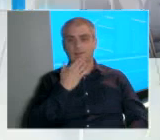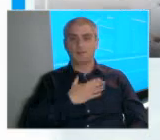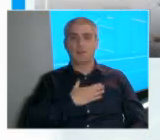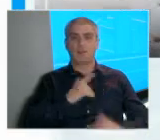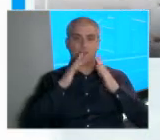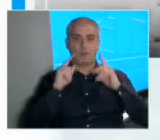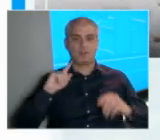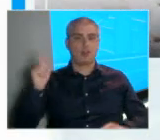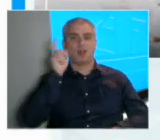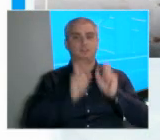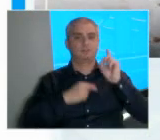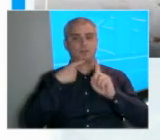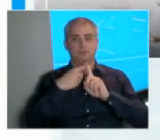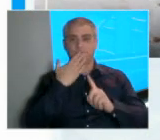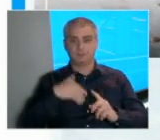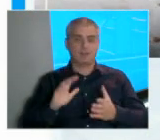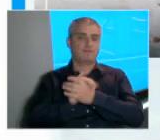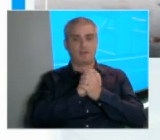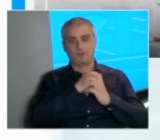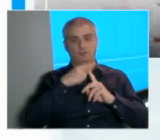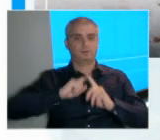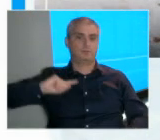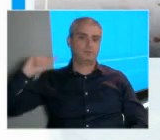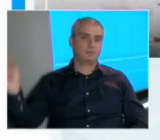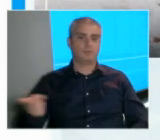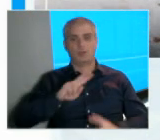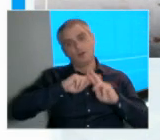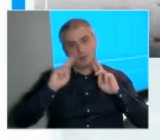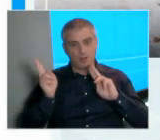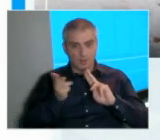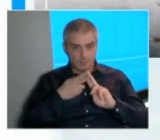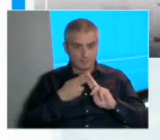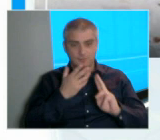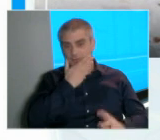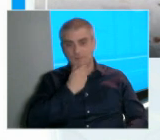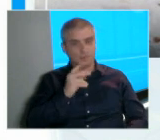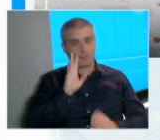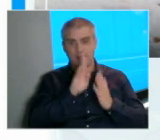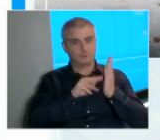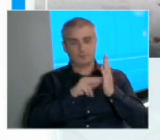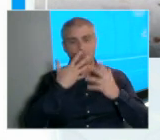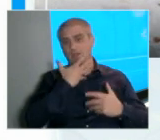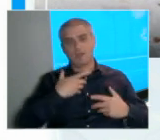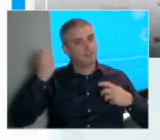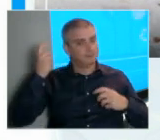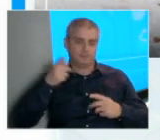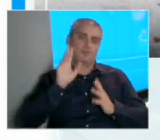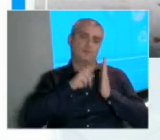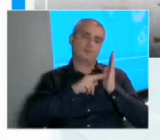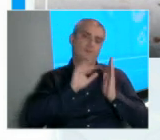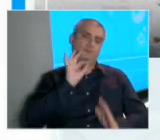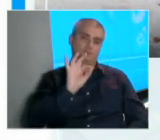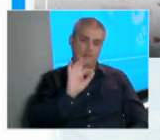חג מולד שמח לכל האזרחים הנוצרים בישראל ולחברים הנוצרים בכל רחבי העולם. מה שיפה, שהתמונה הוא לא סתם תמונה של סנטה קלאוס, משהו כזה, אלא תמונה